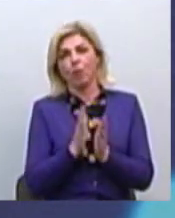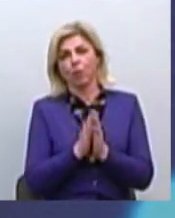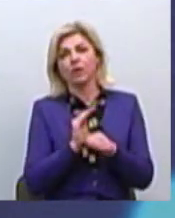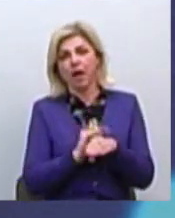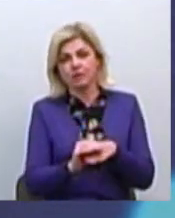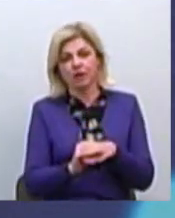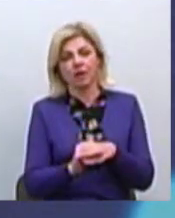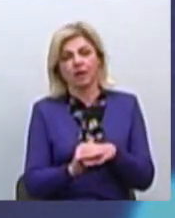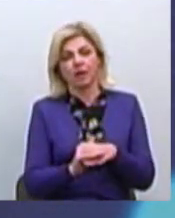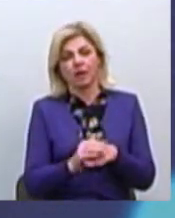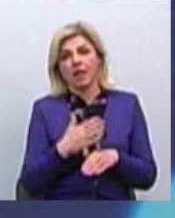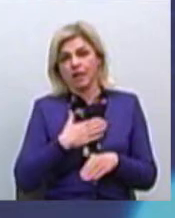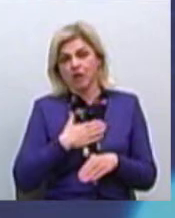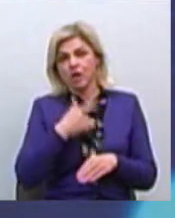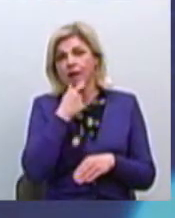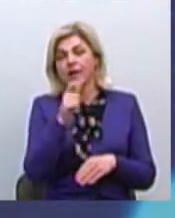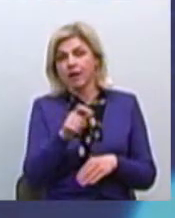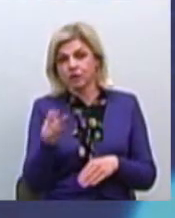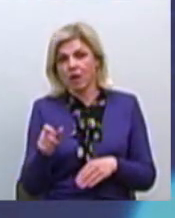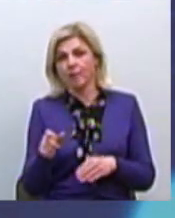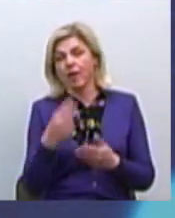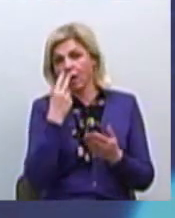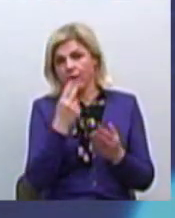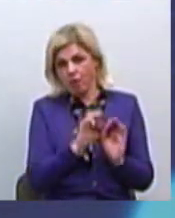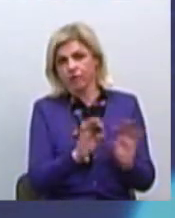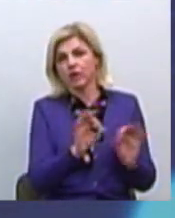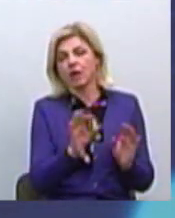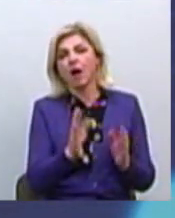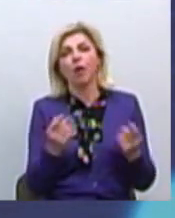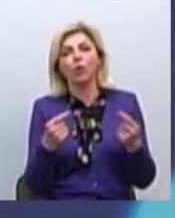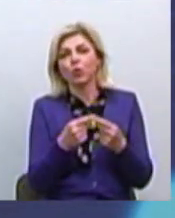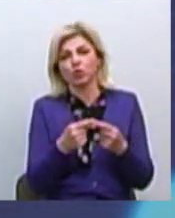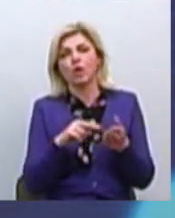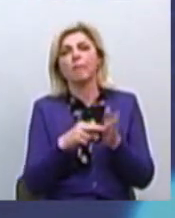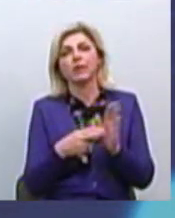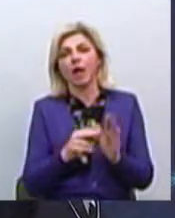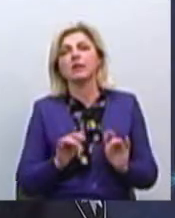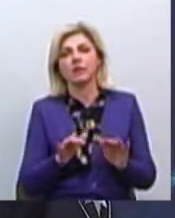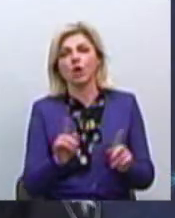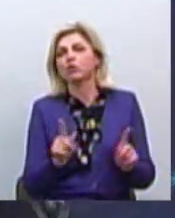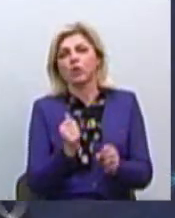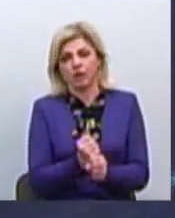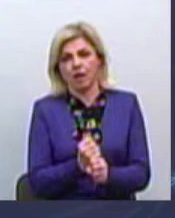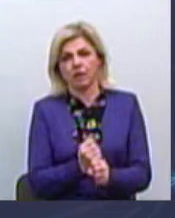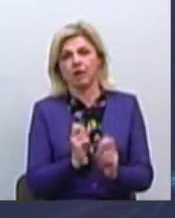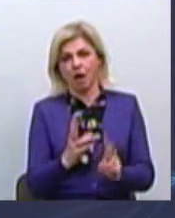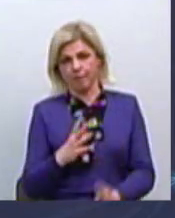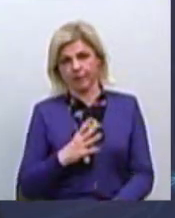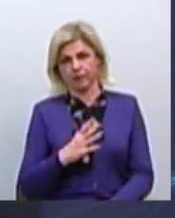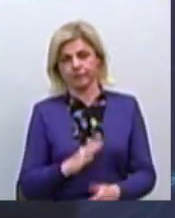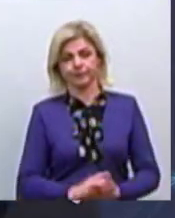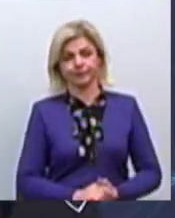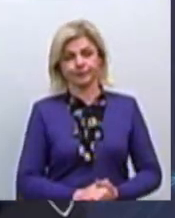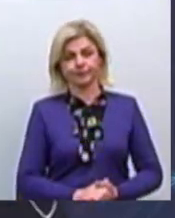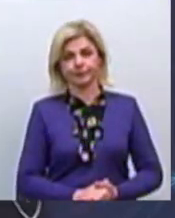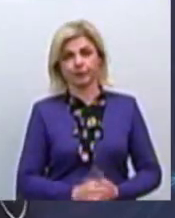з нашими глядачами поділитись конкретним планом дій. Як діяти людям в цієї ситуації?